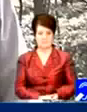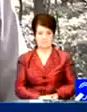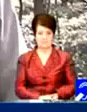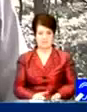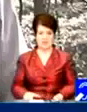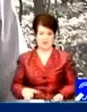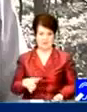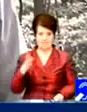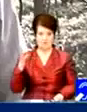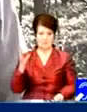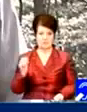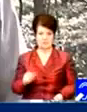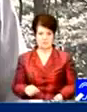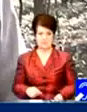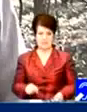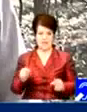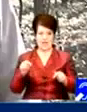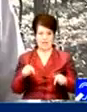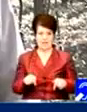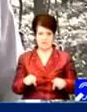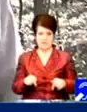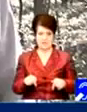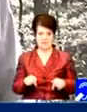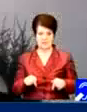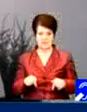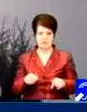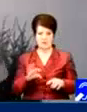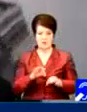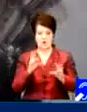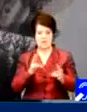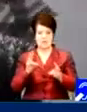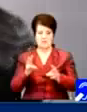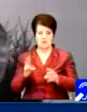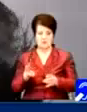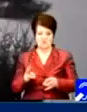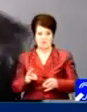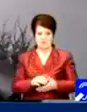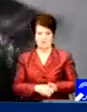A fost aici o nenorocire.